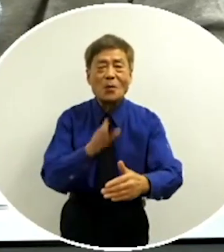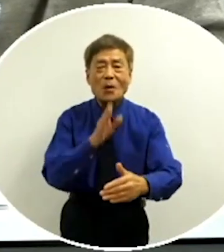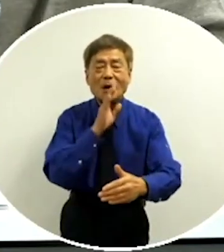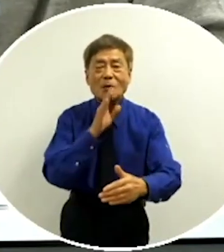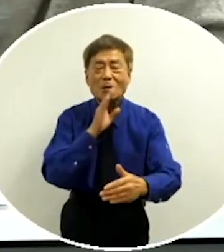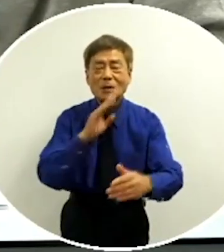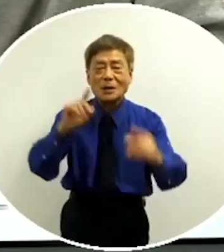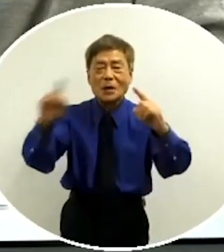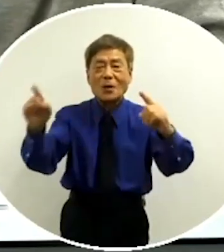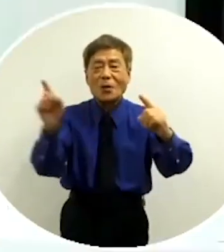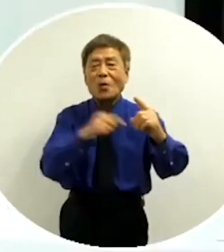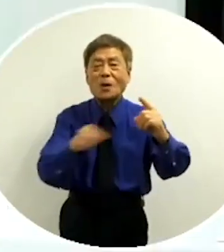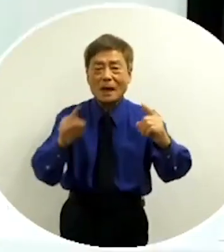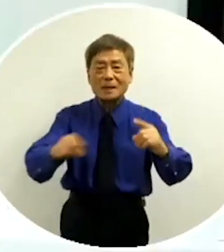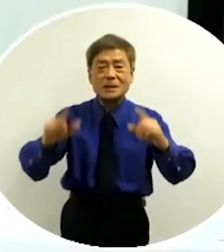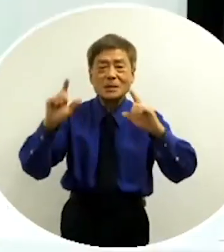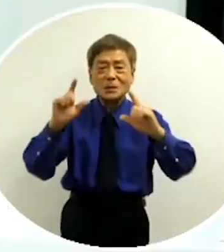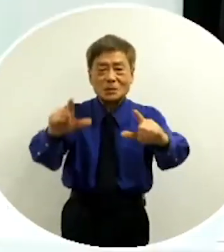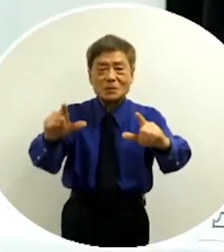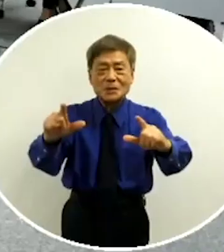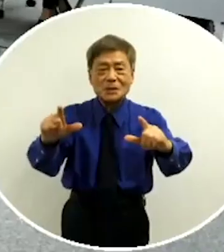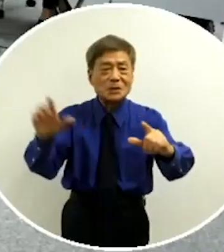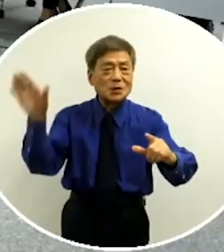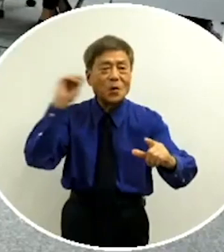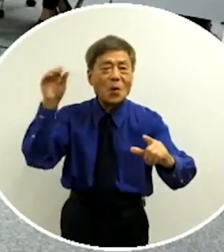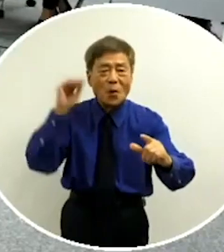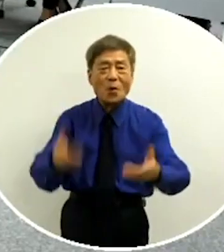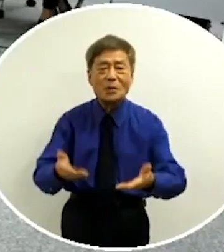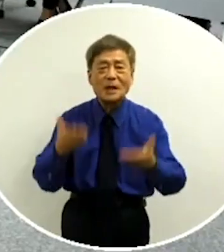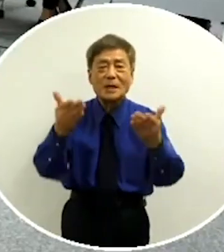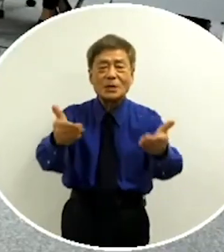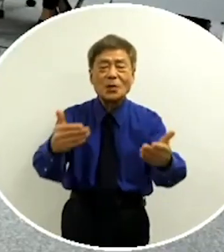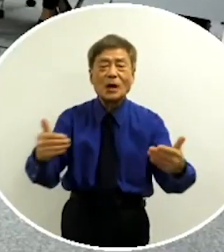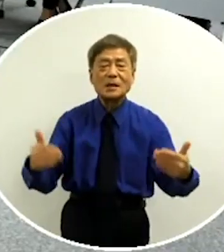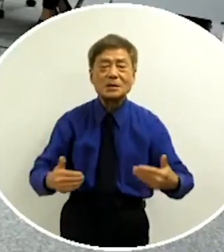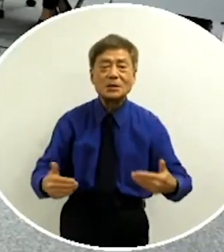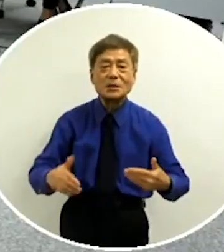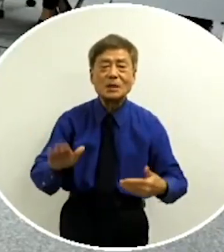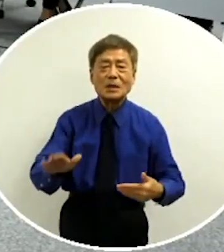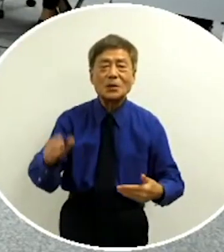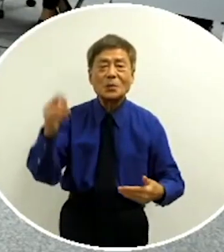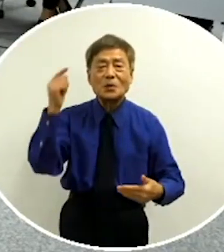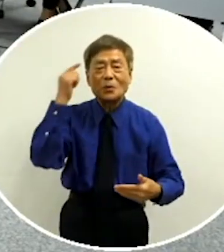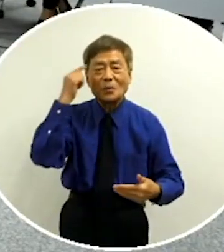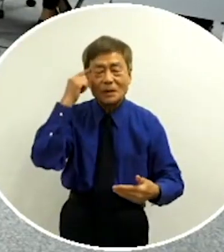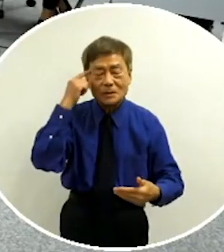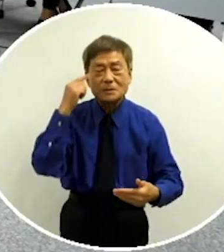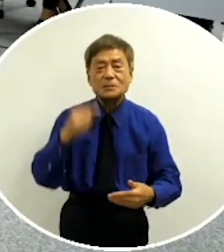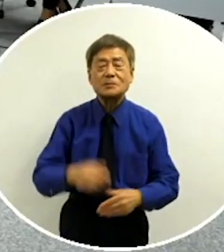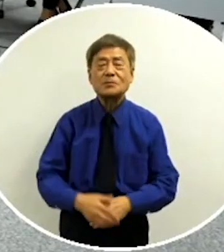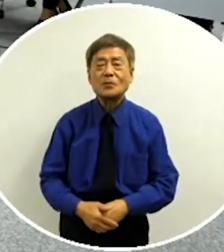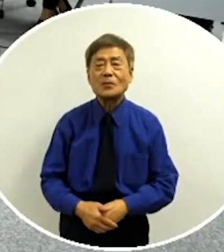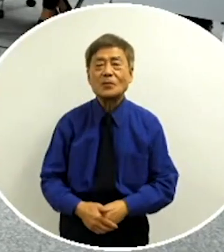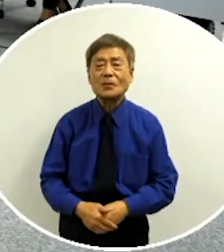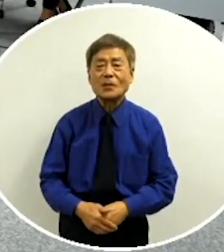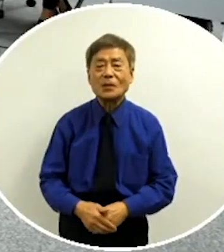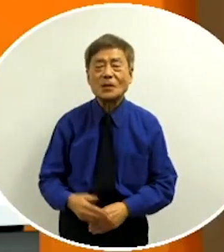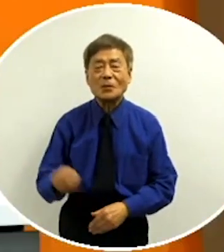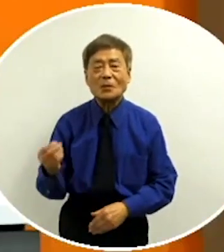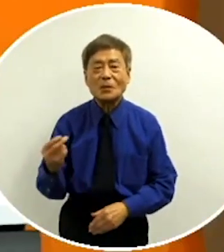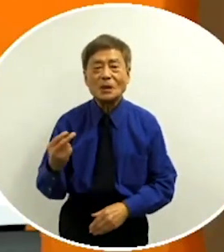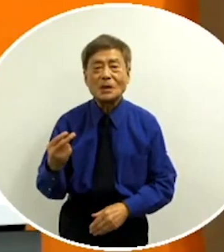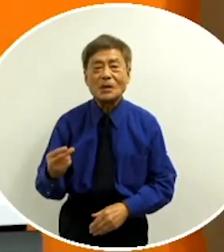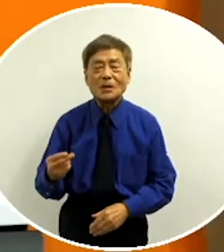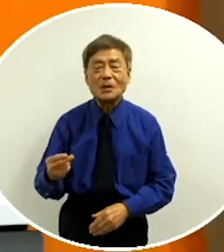とはいありがとうございましたではを額入りつつちょっとバタバタ後時間かで質問なんですけどなぜ